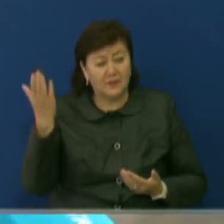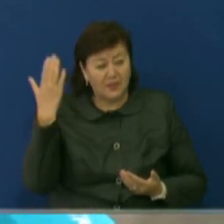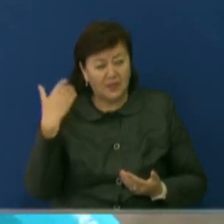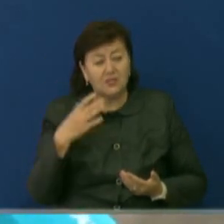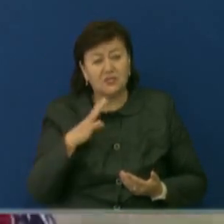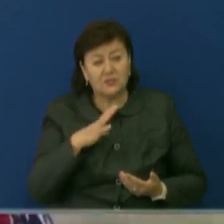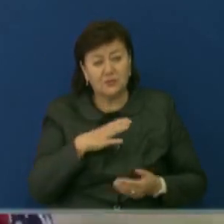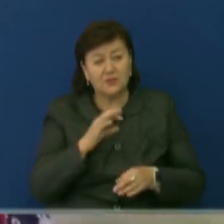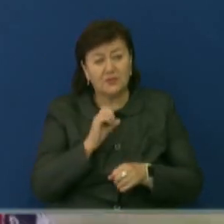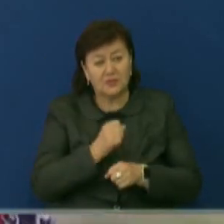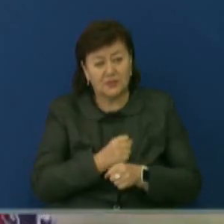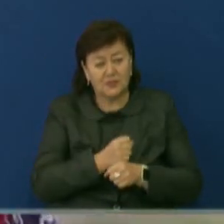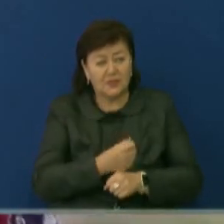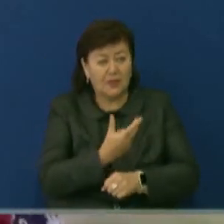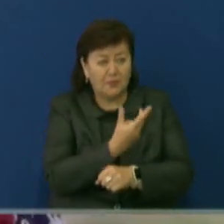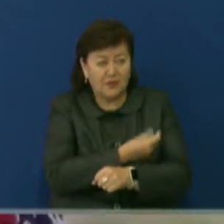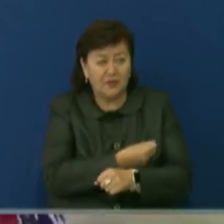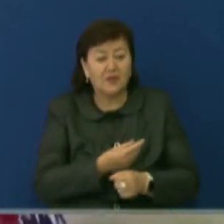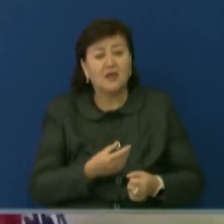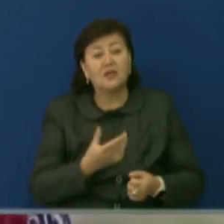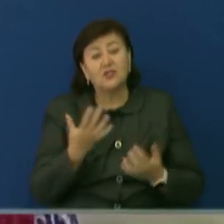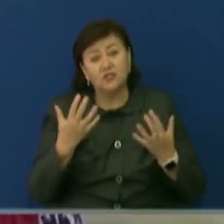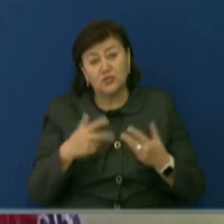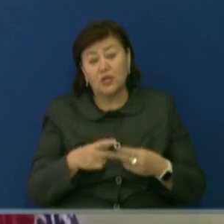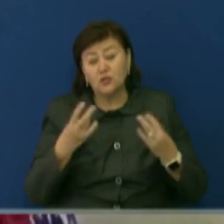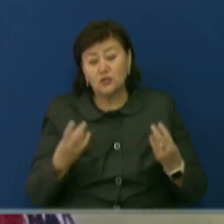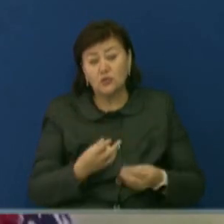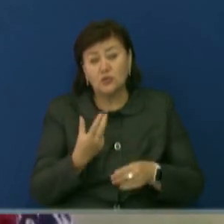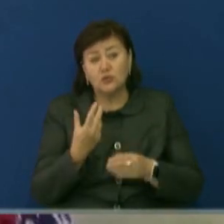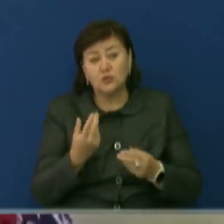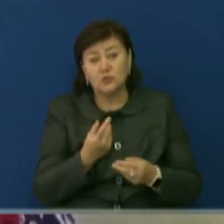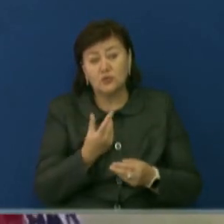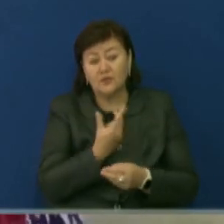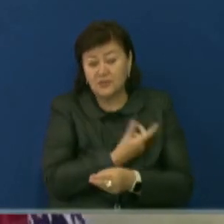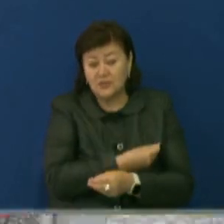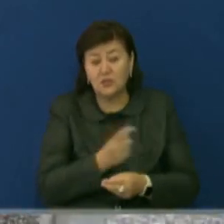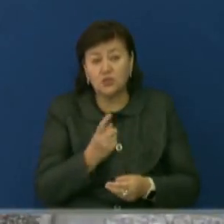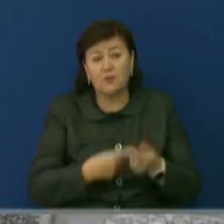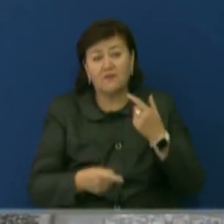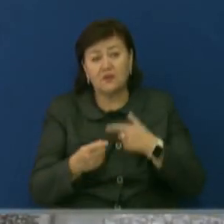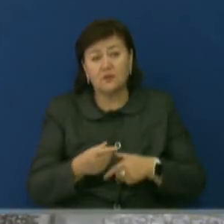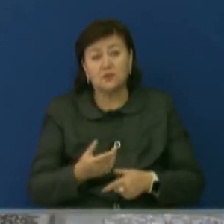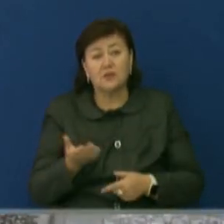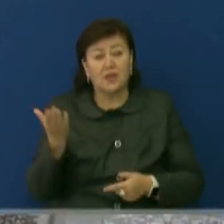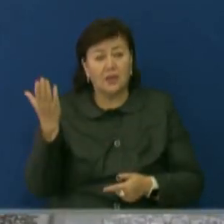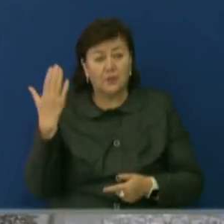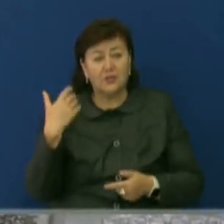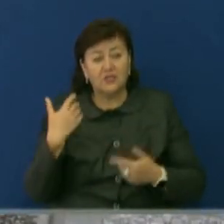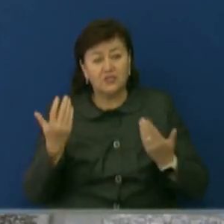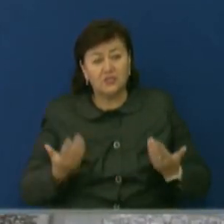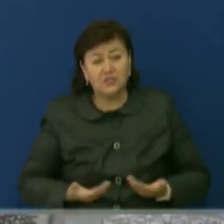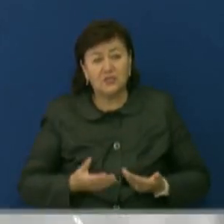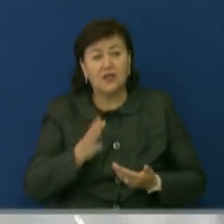Раньше тоже делались прививки. Считаю, что нужно вакцинироваться, чтобы вернуться к прежней нормальной жизни. Для удобства сельчан во